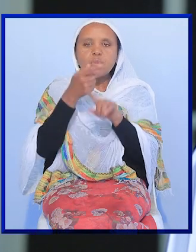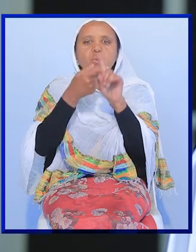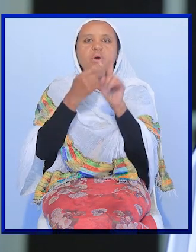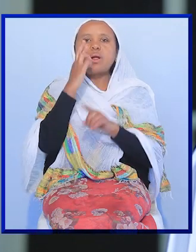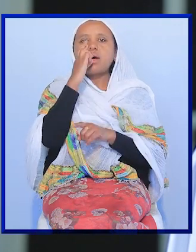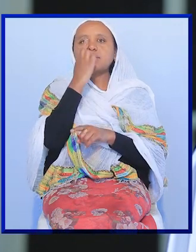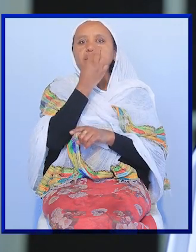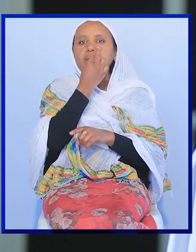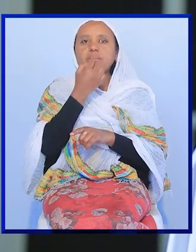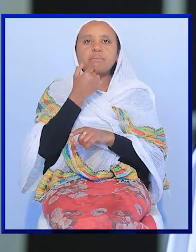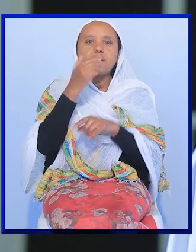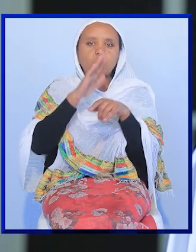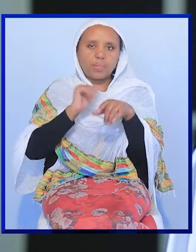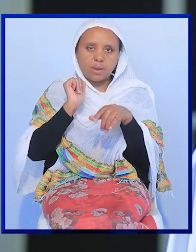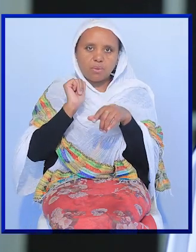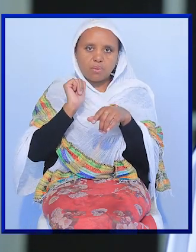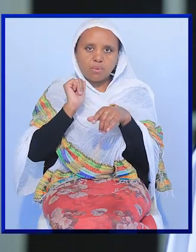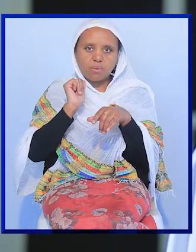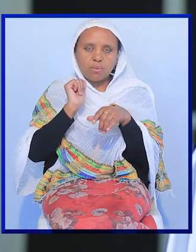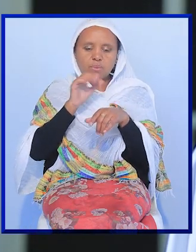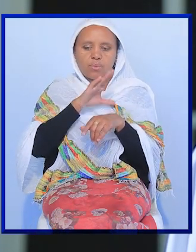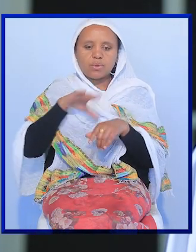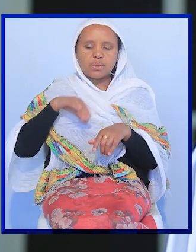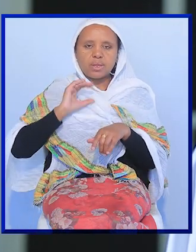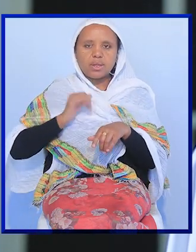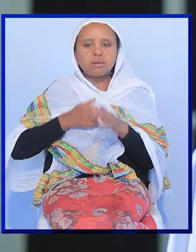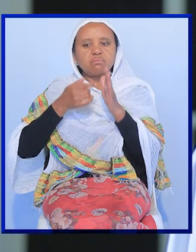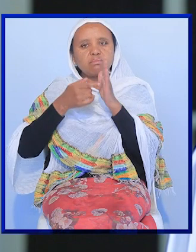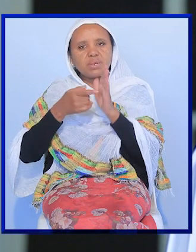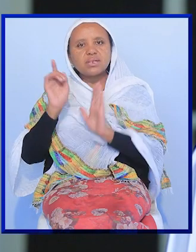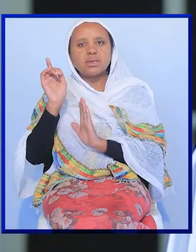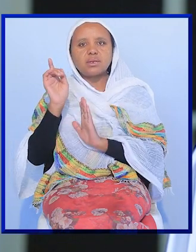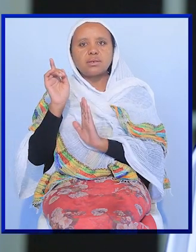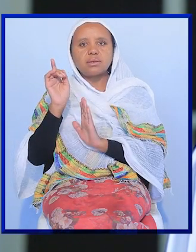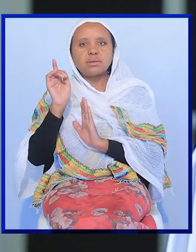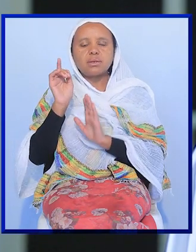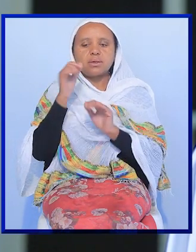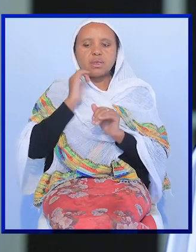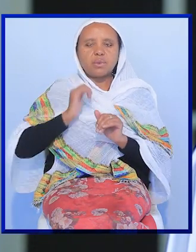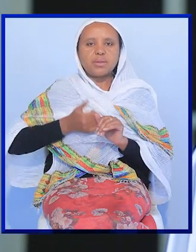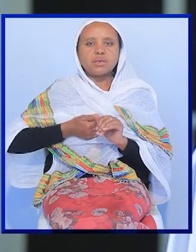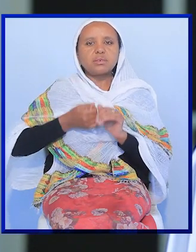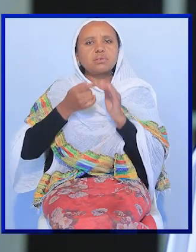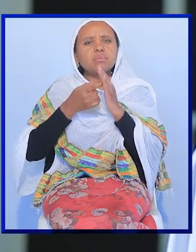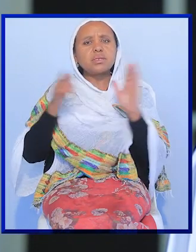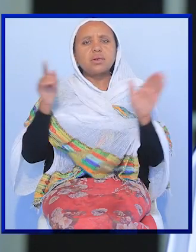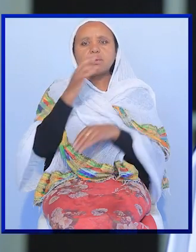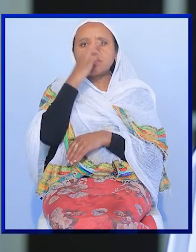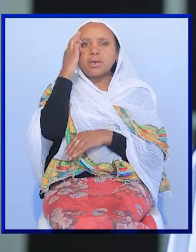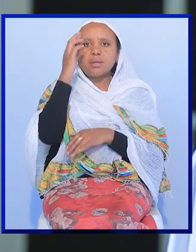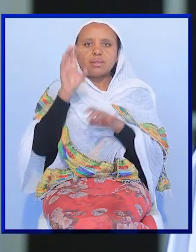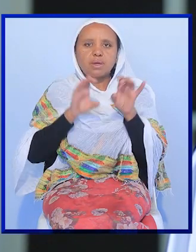ጽጌ ብለን የምንጠራው የጌታን መሰደድ የእመቤታችንን መሰደድን ምክንያት